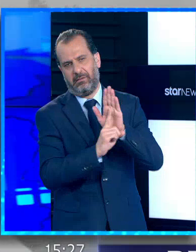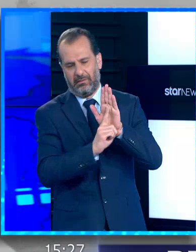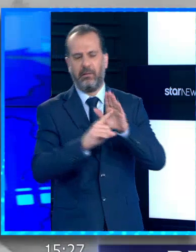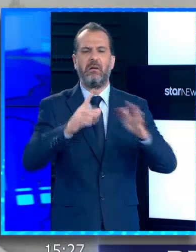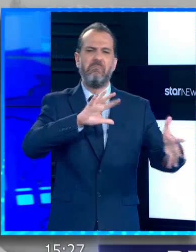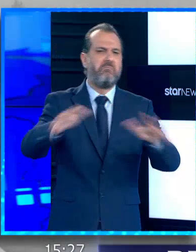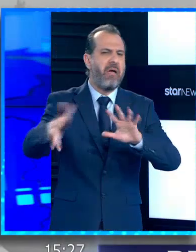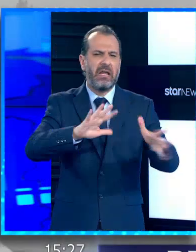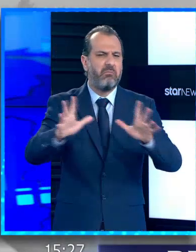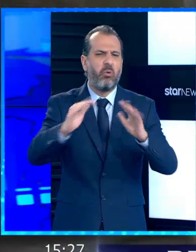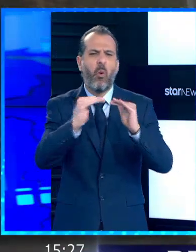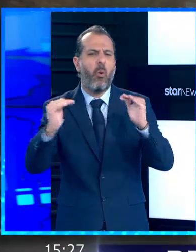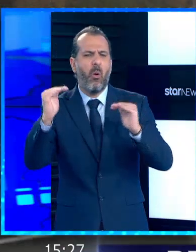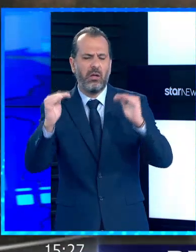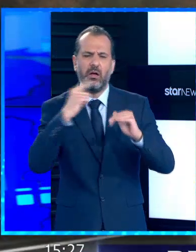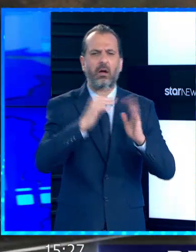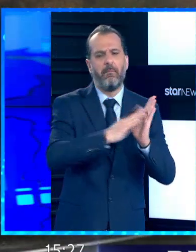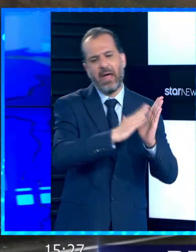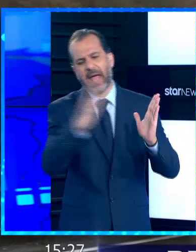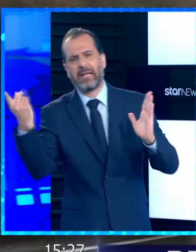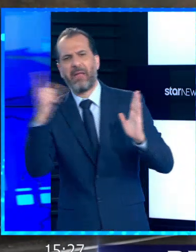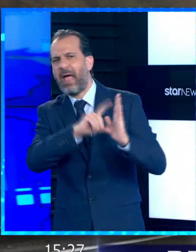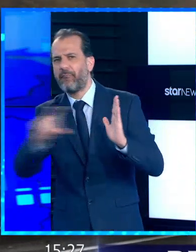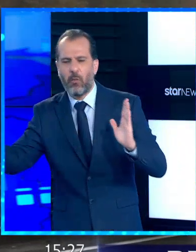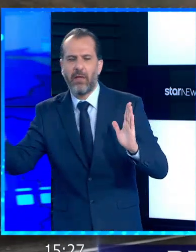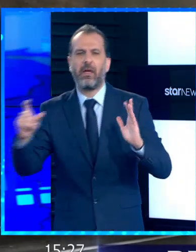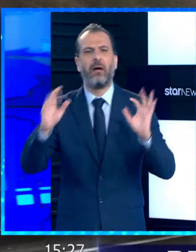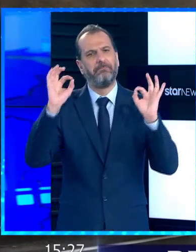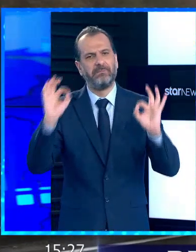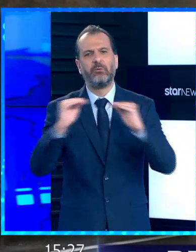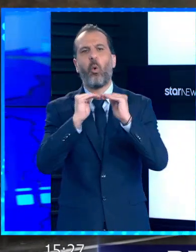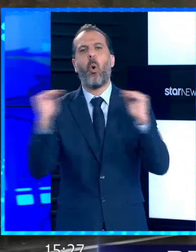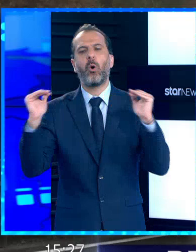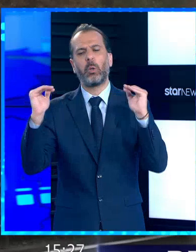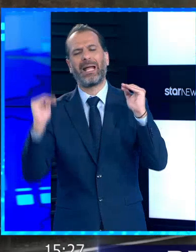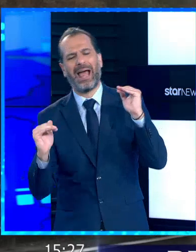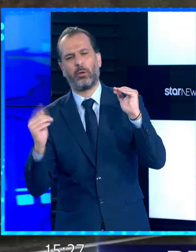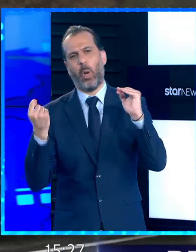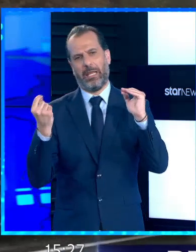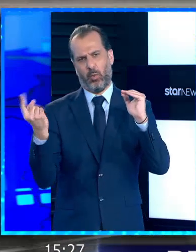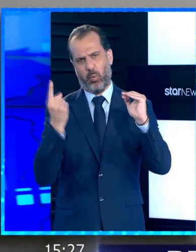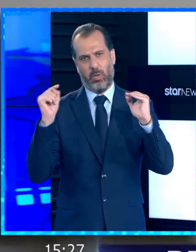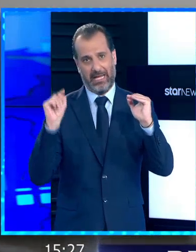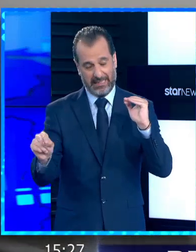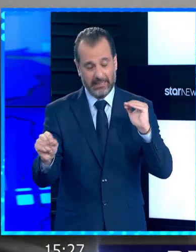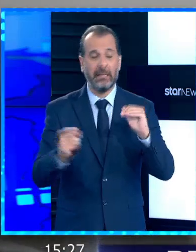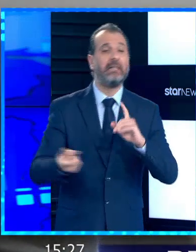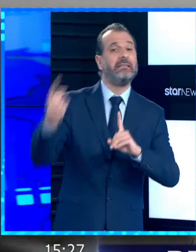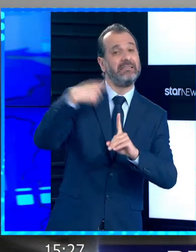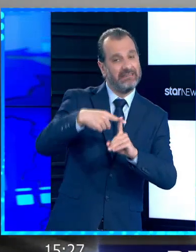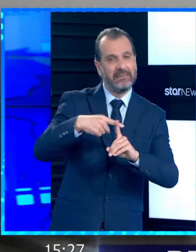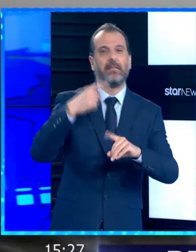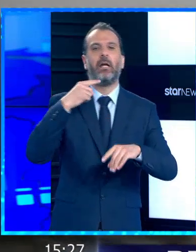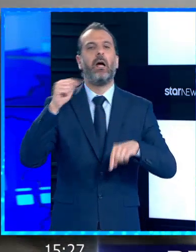σε γενικές γραμμές περίπου μέχρι το τέλος της εβδομάδος σε επίπεδο λίγο κάτω από τα κανονικά για την εποχή. Να σημειώσω ότι κάποιες